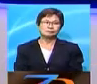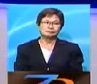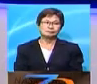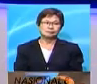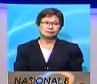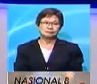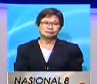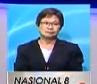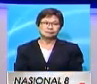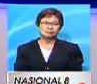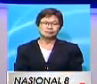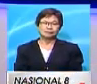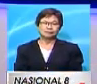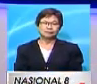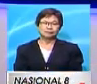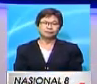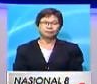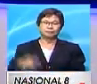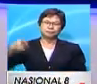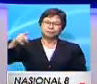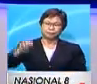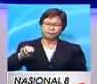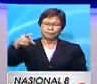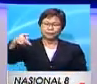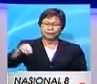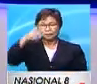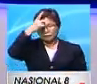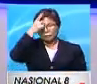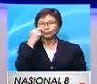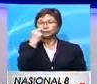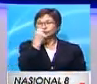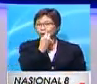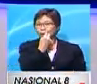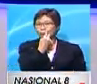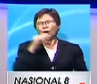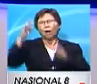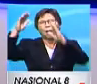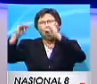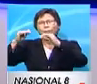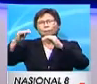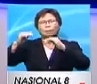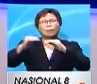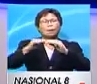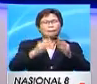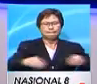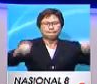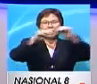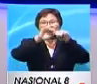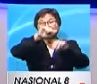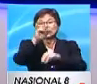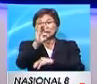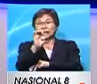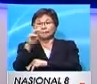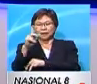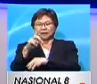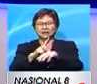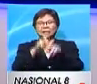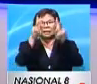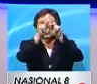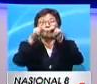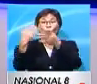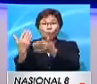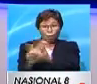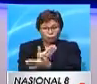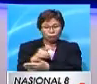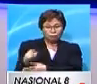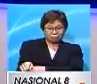tv1 Perdana Menteri Datuk Seri Najib Tun Razak berharap Masjid Jamek di Kampung Baru di ibu negara